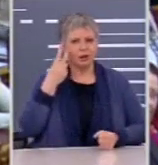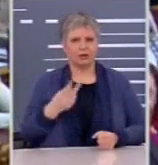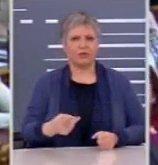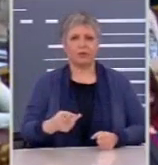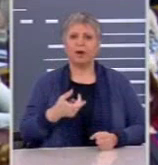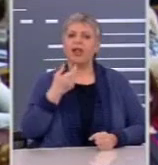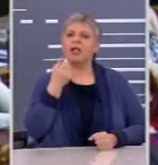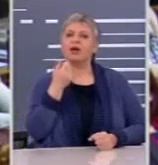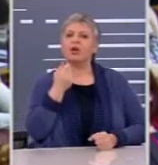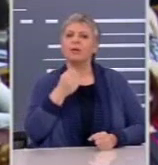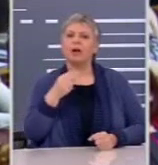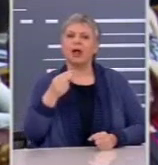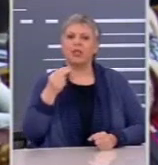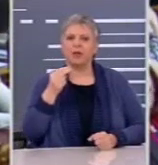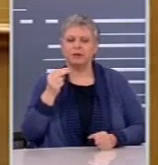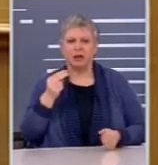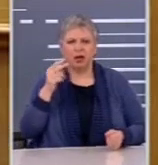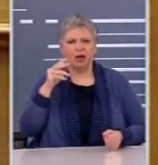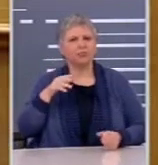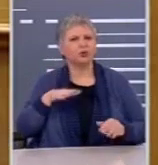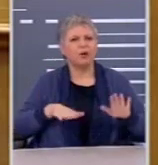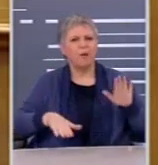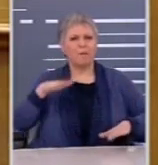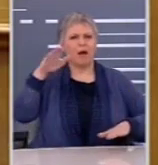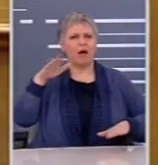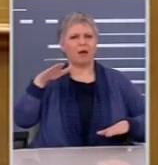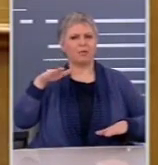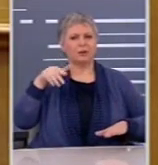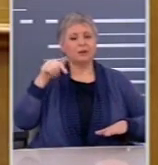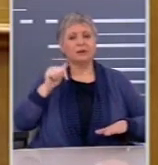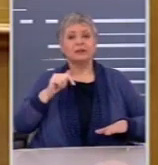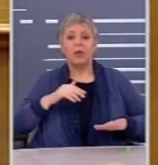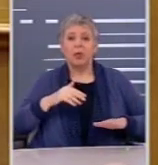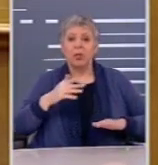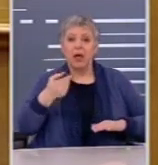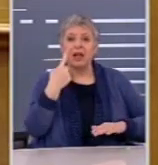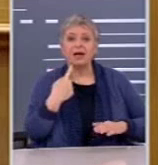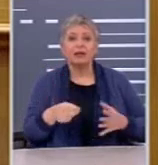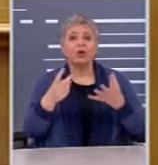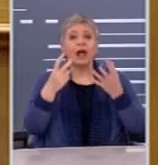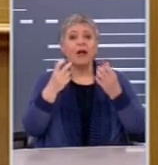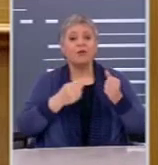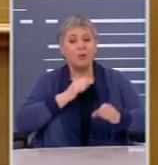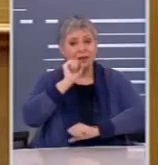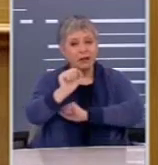μεταξύ ανδρών και γυναικών αυξάνεται διαρκώς και θα χρειαστούν, λέει, περισσότερα από 170 χρόνια για να